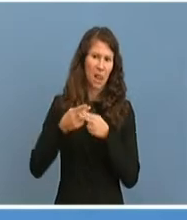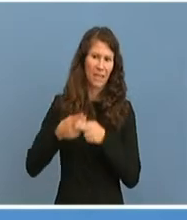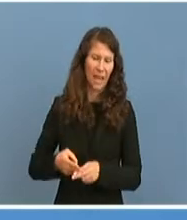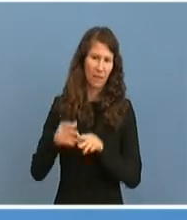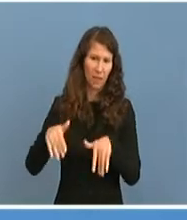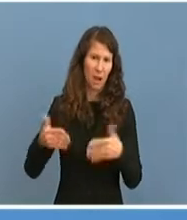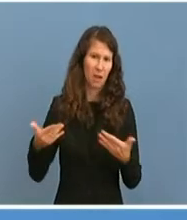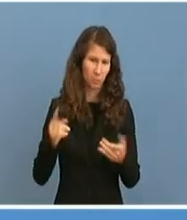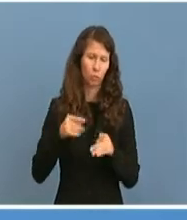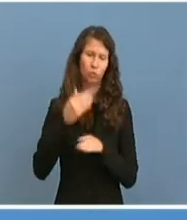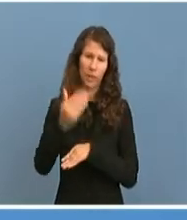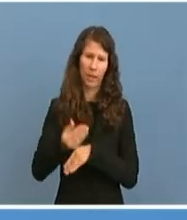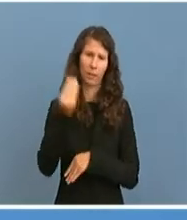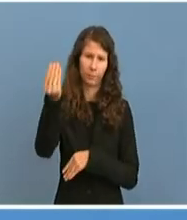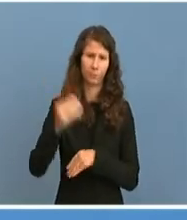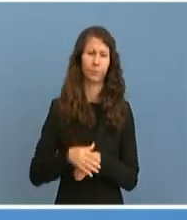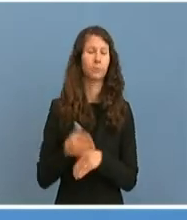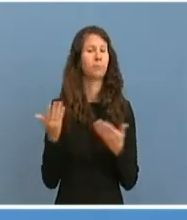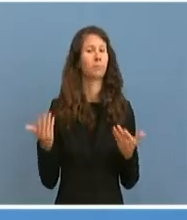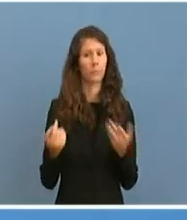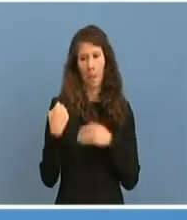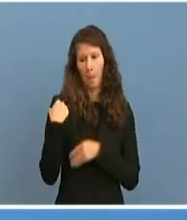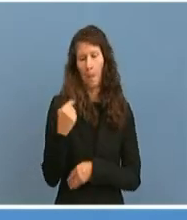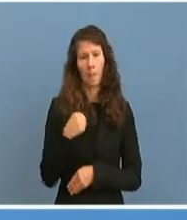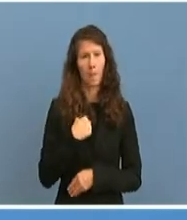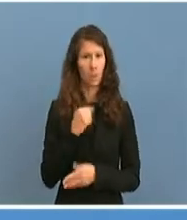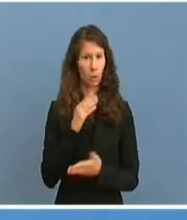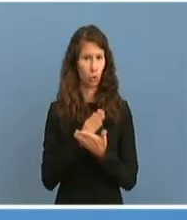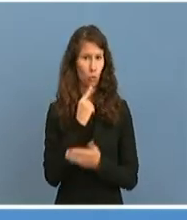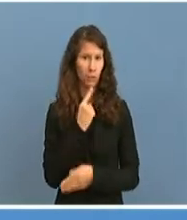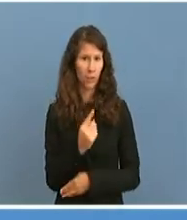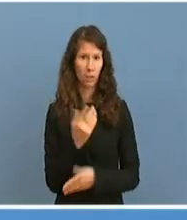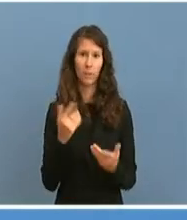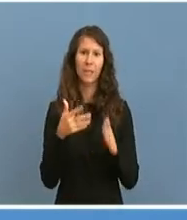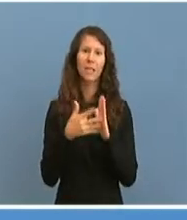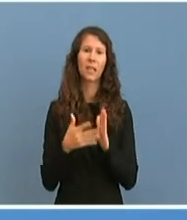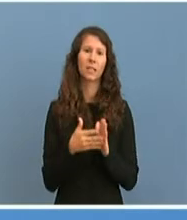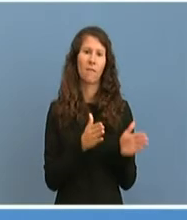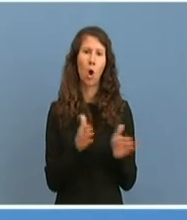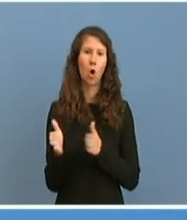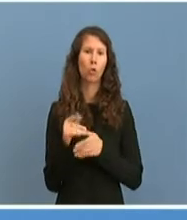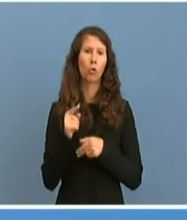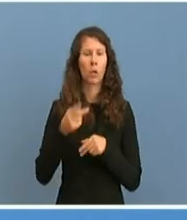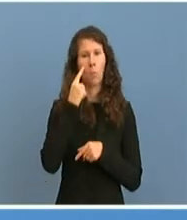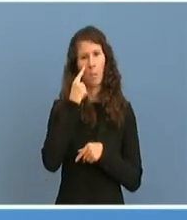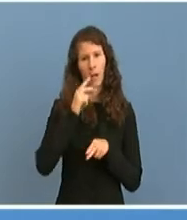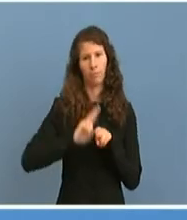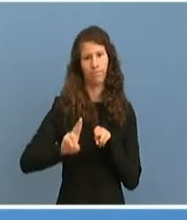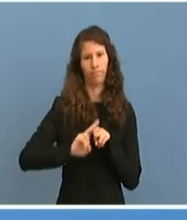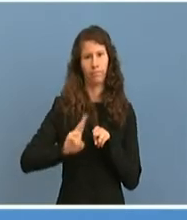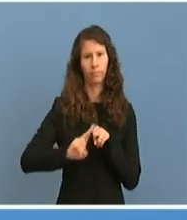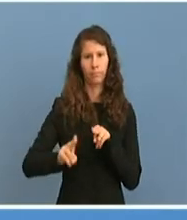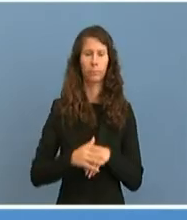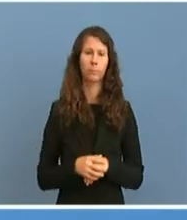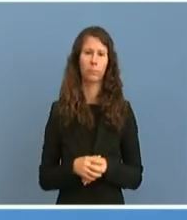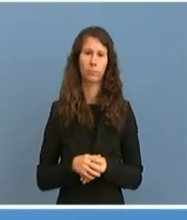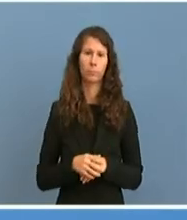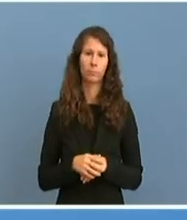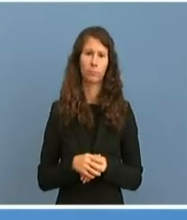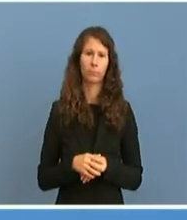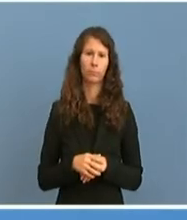Grundsätzlich ist es so, das hatte ich ja auch bereits erwähnt, dass die Testverordnung überarbeitet wird. Das heißt,